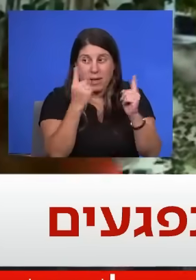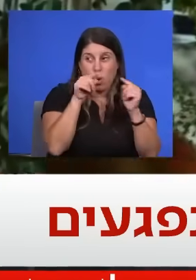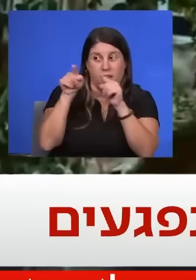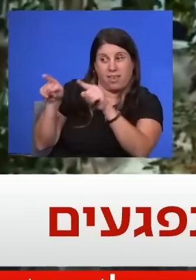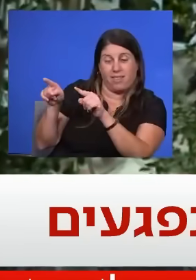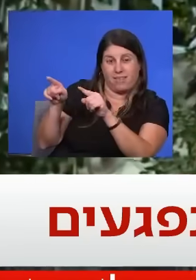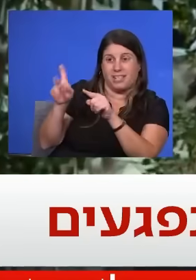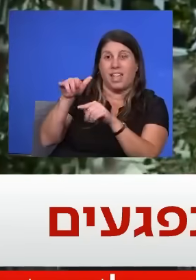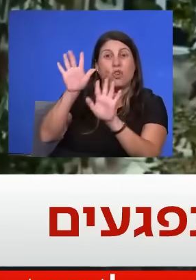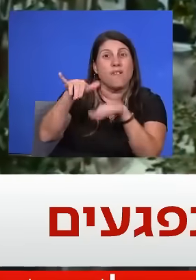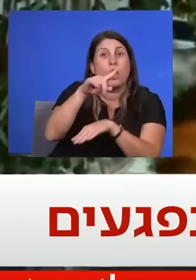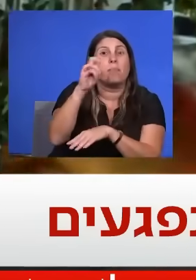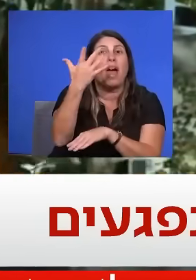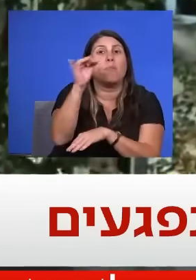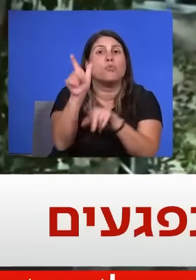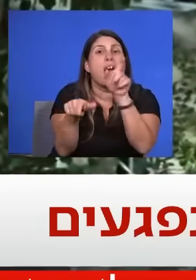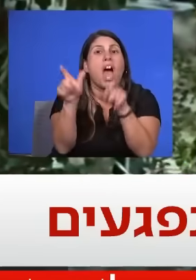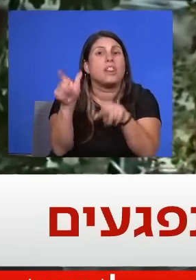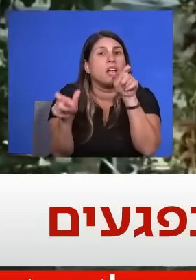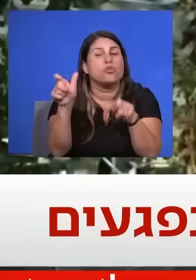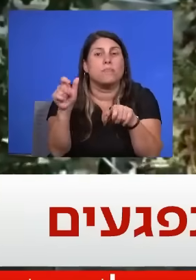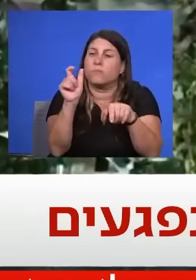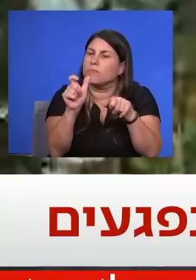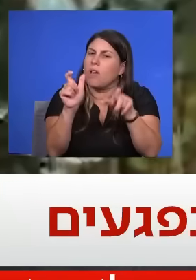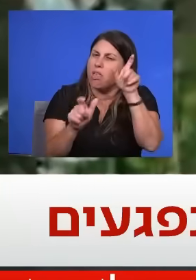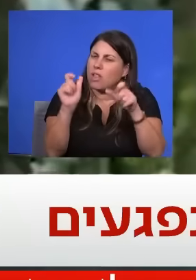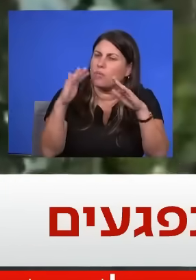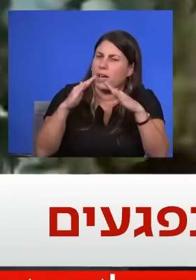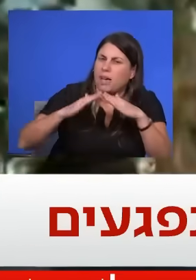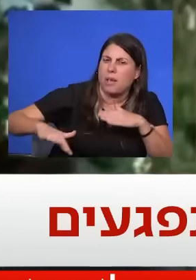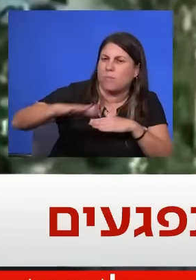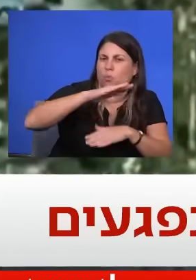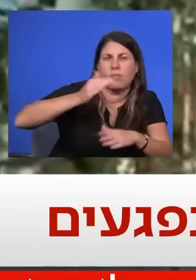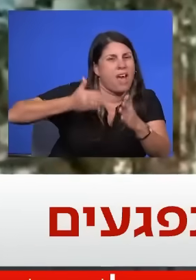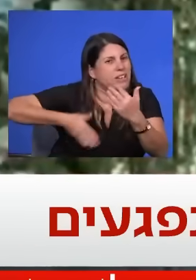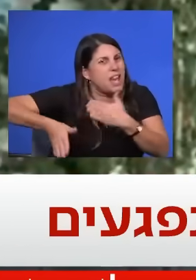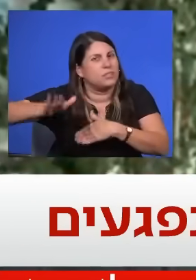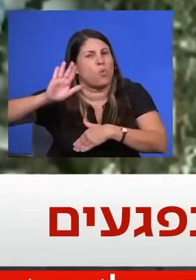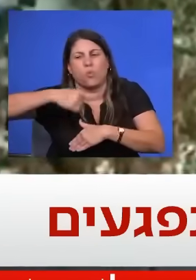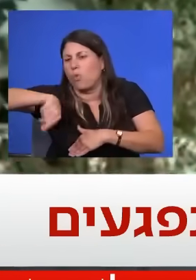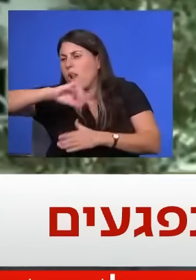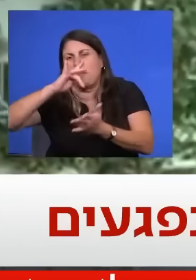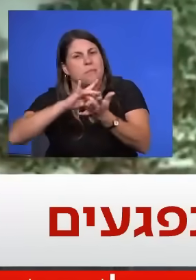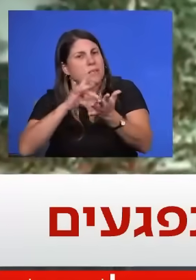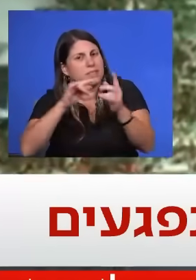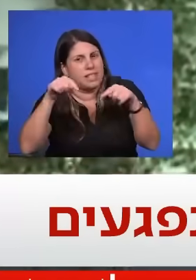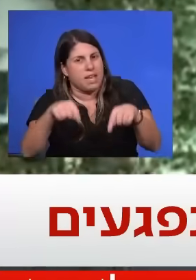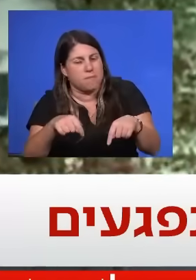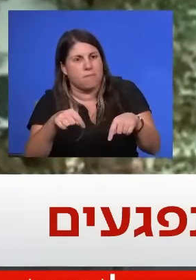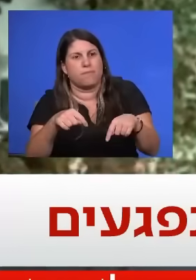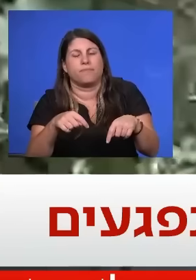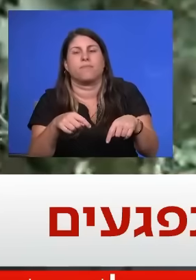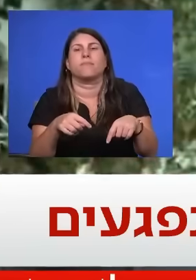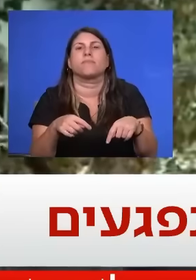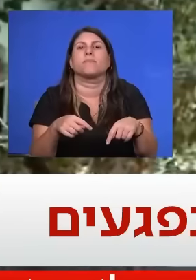150 איש, כל תושבי השכונה, כולם יצאו החוצה, כולם נמצאים כאן. זה